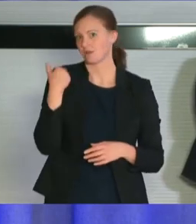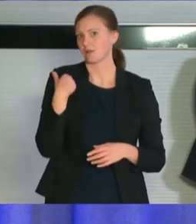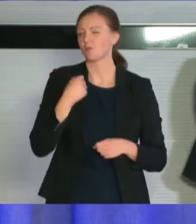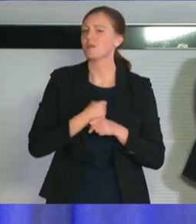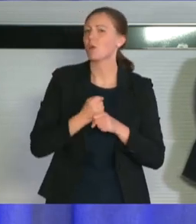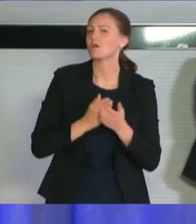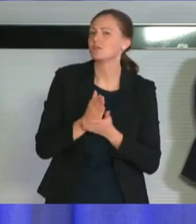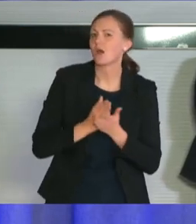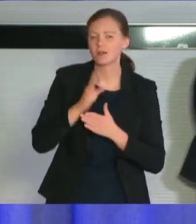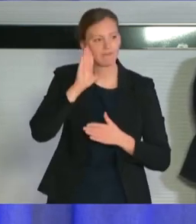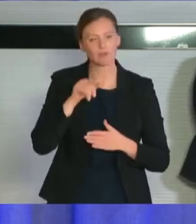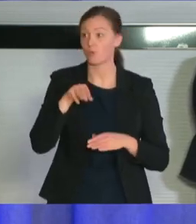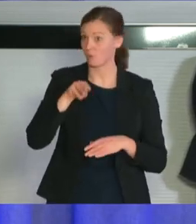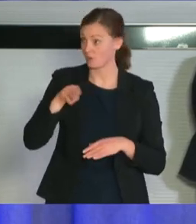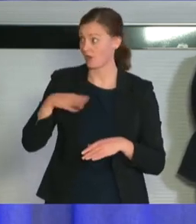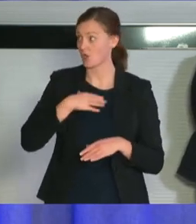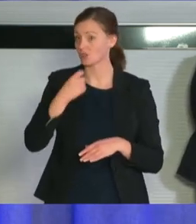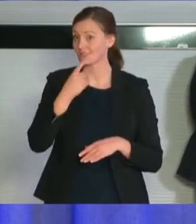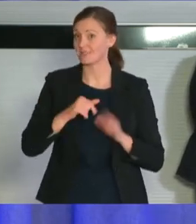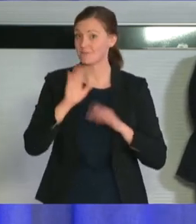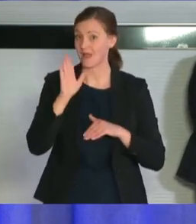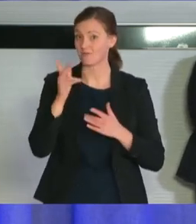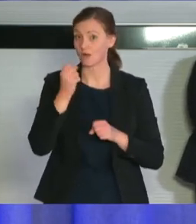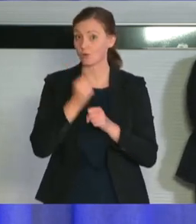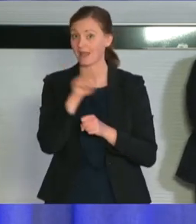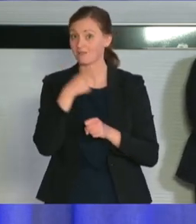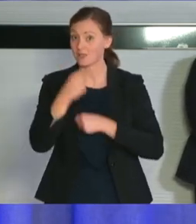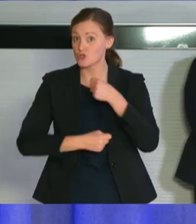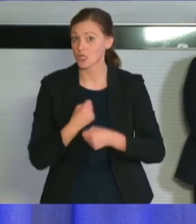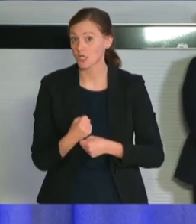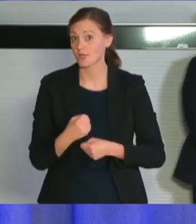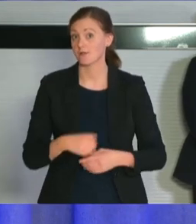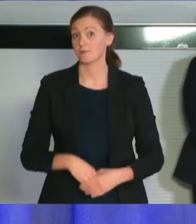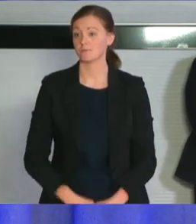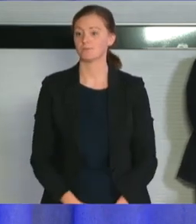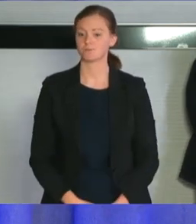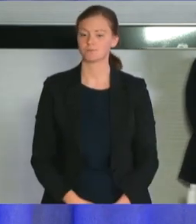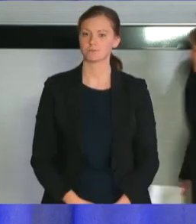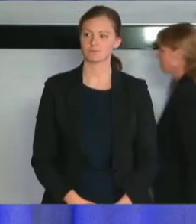med det. Jeg vet ikke om Monica har lyst til å si noe mer om hva vi konkret jobber med.